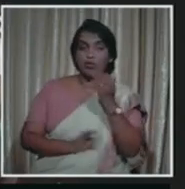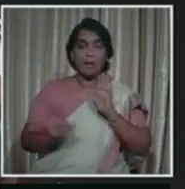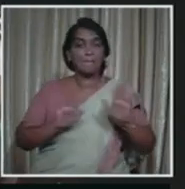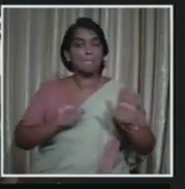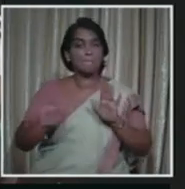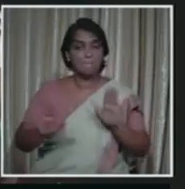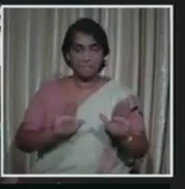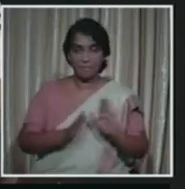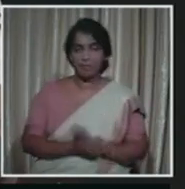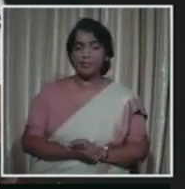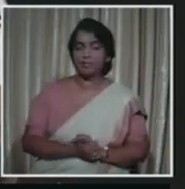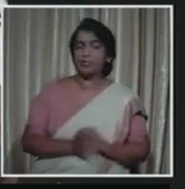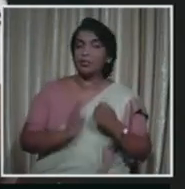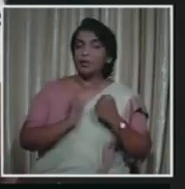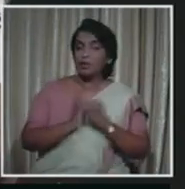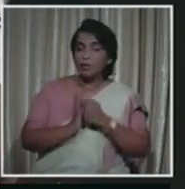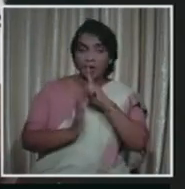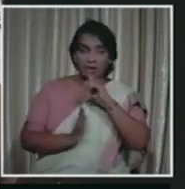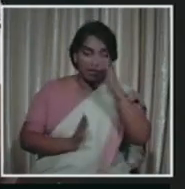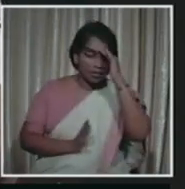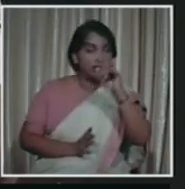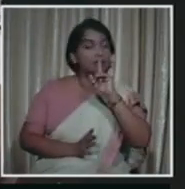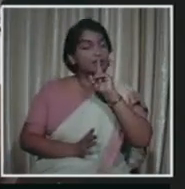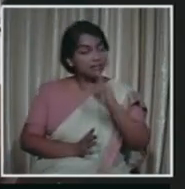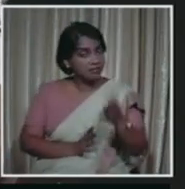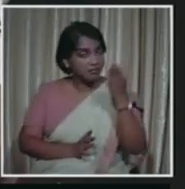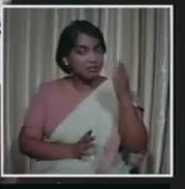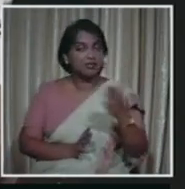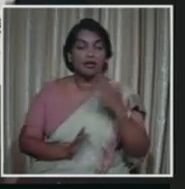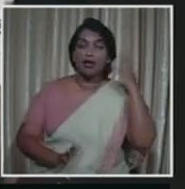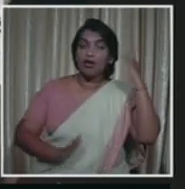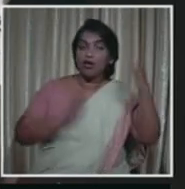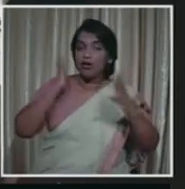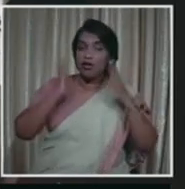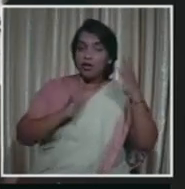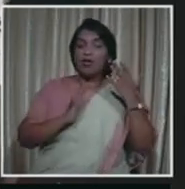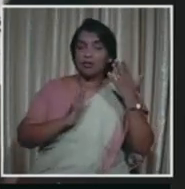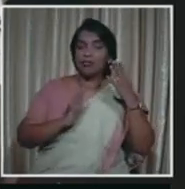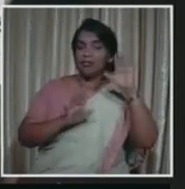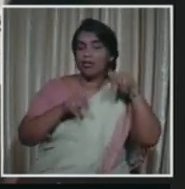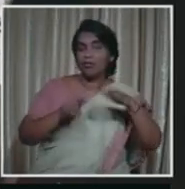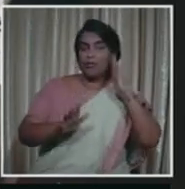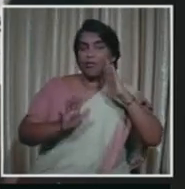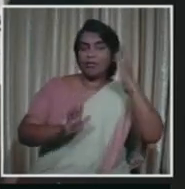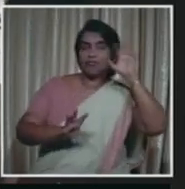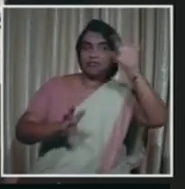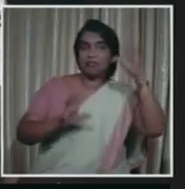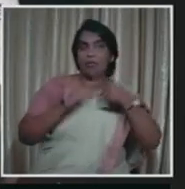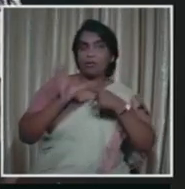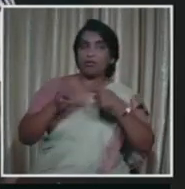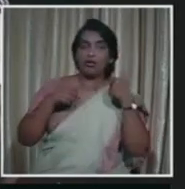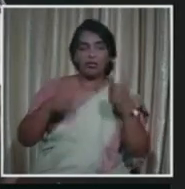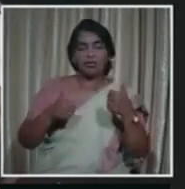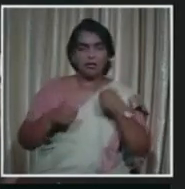කලමනාකරණය ගැන ගරු කථානායකතුමා කතා කරනවා ජාත්‍යන්තර ආයතනවලින් දැන් යහපත් ප්‍රතිචාරයක් ලැබෙනවලු